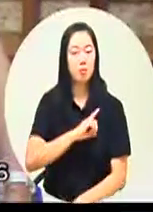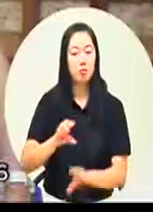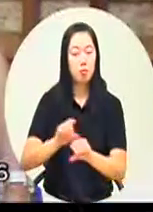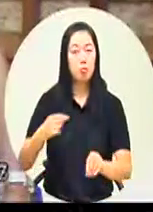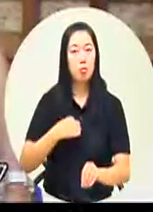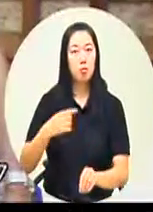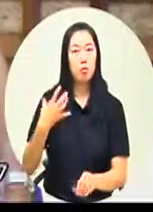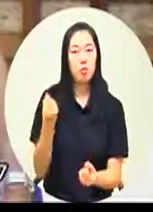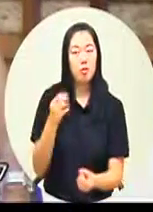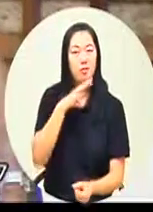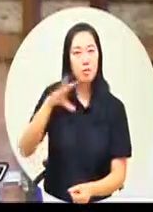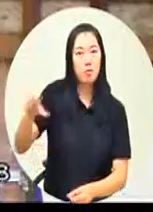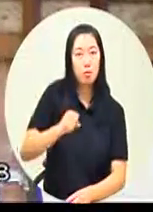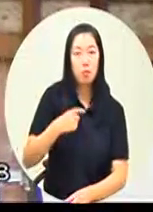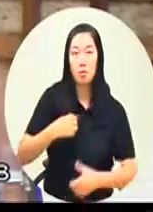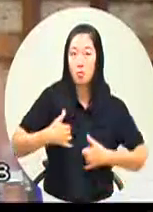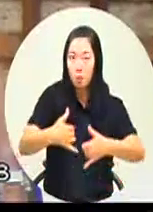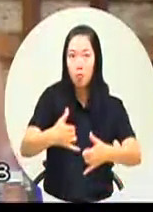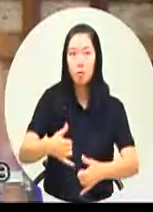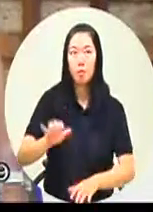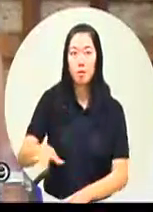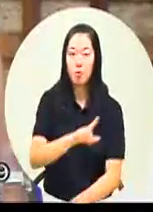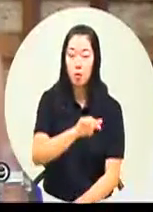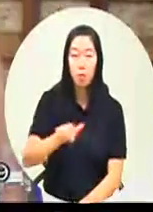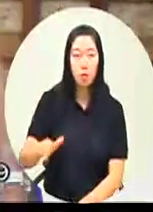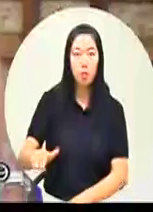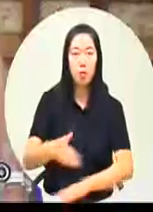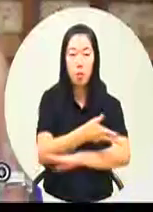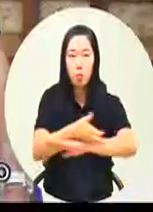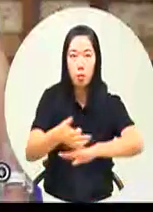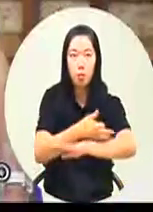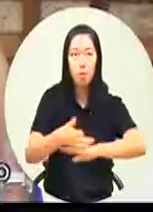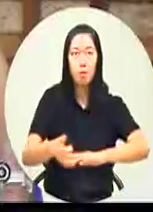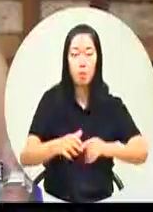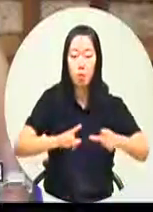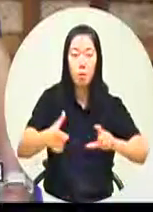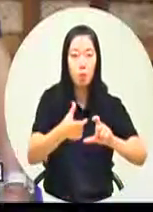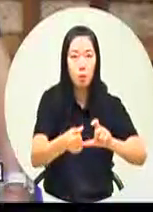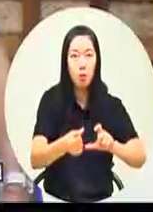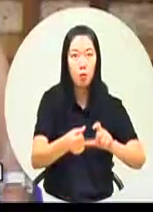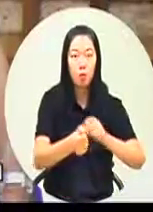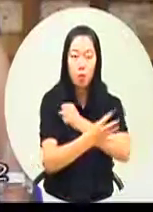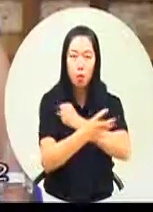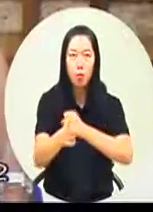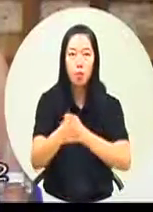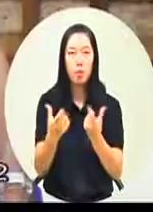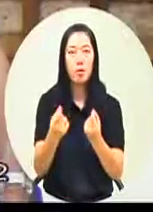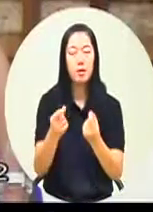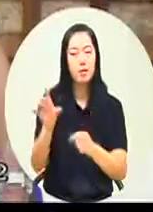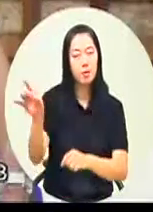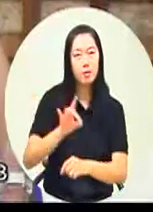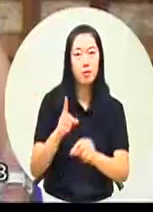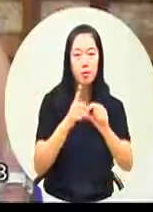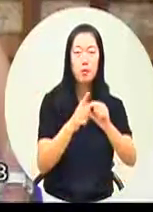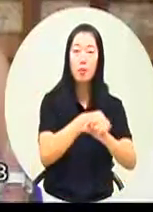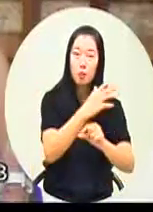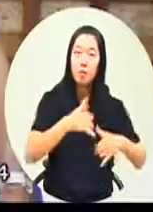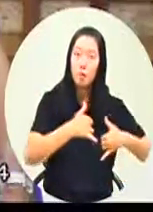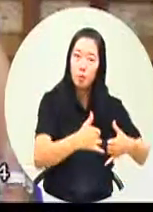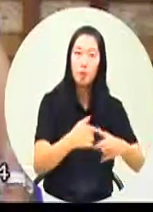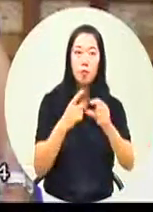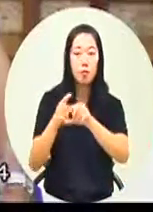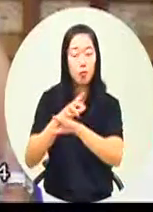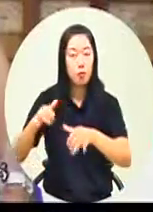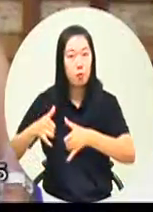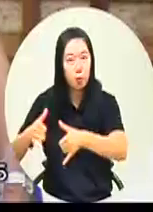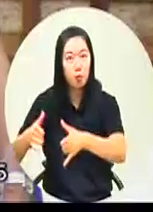用阮的路，啊！恁即马佮物流园区四期的物流园区，恁佮要用中山路，佮要用中安路，就叫你注意听哦。